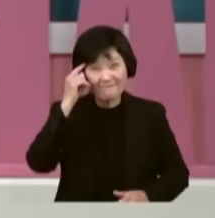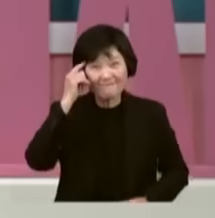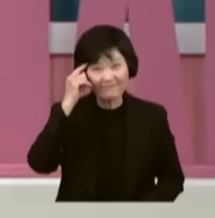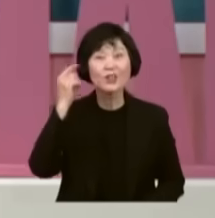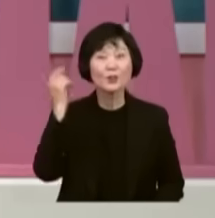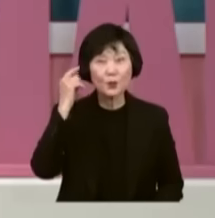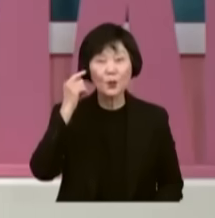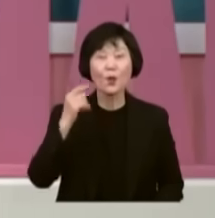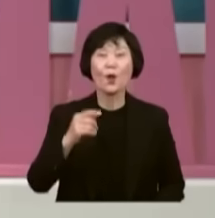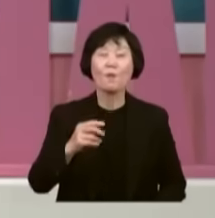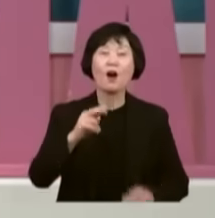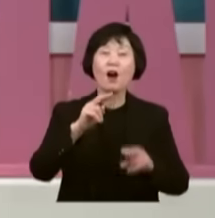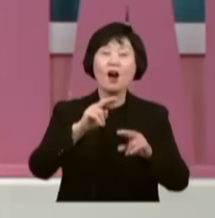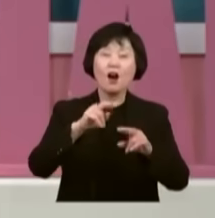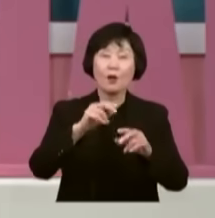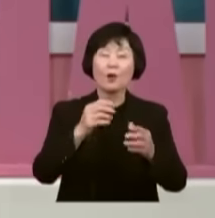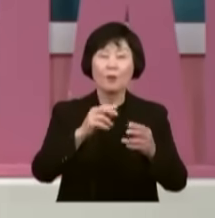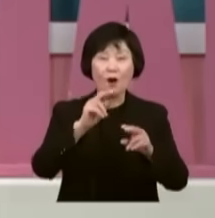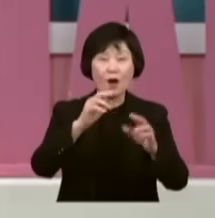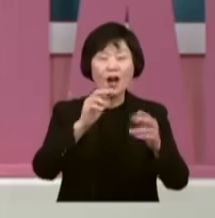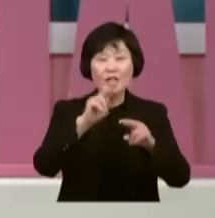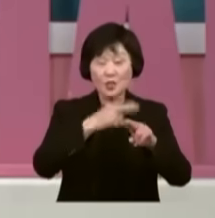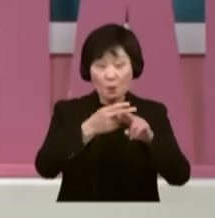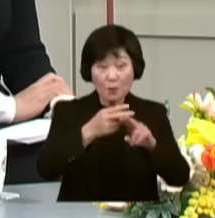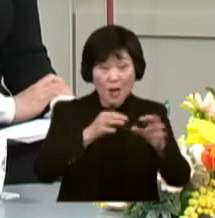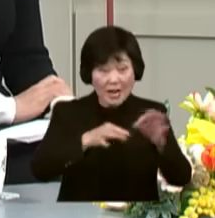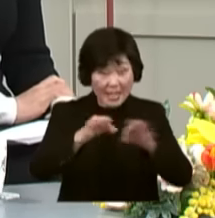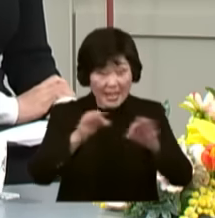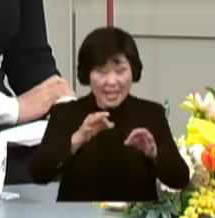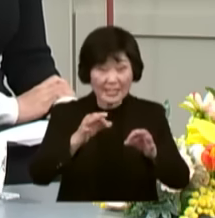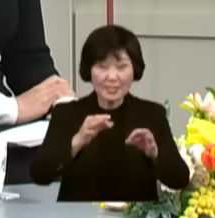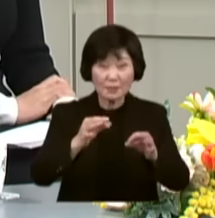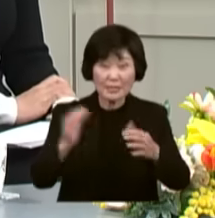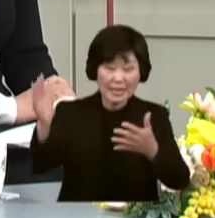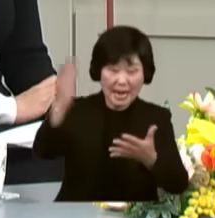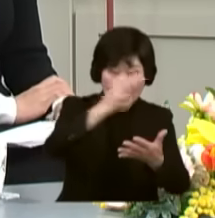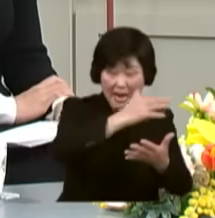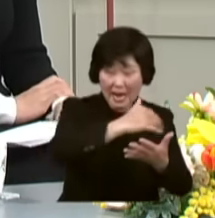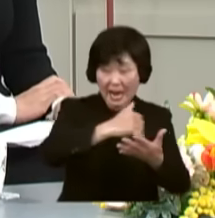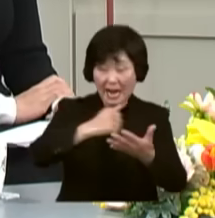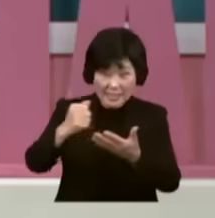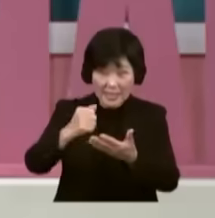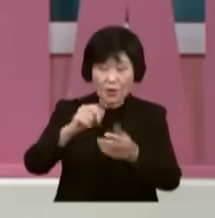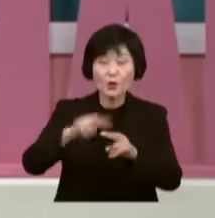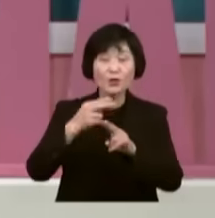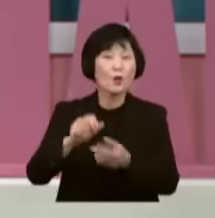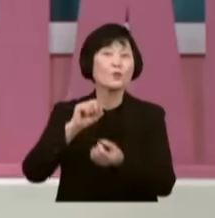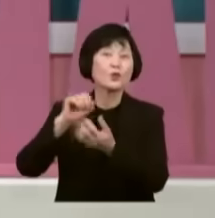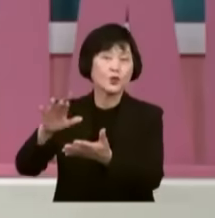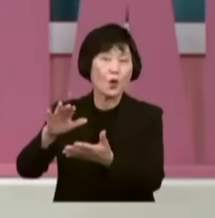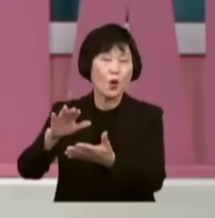아기 용품 집에 가서 다 털었어. 박스에다가 출연료 방송국에서 받으면 그걸로 다 털었어. 그렇지.